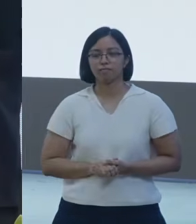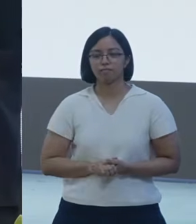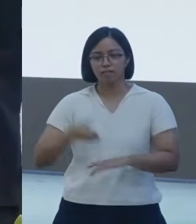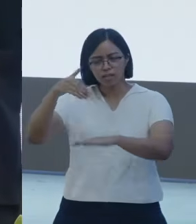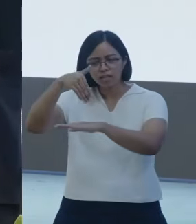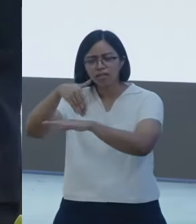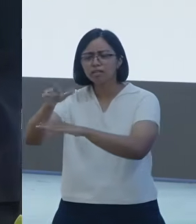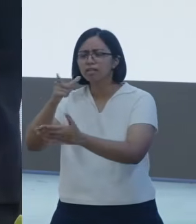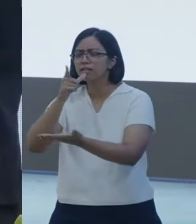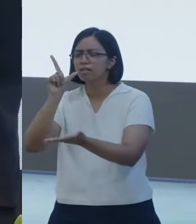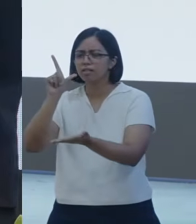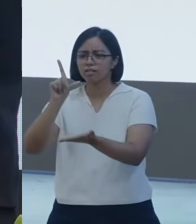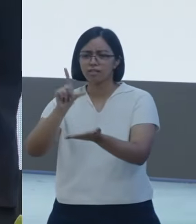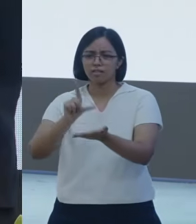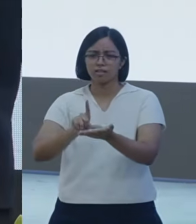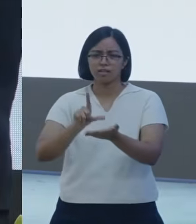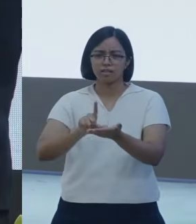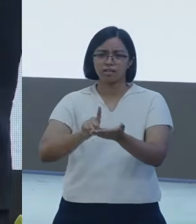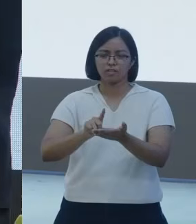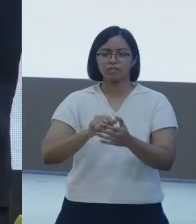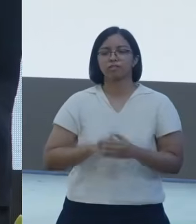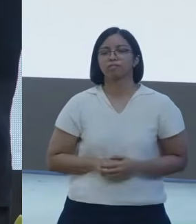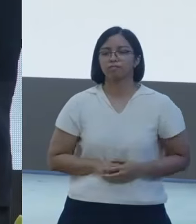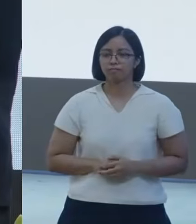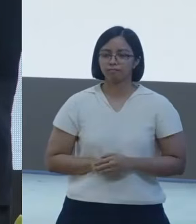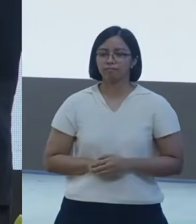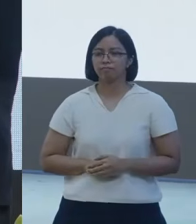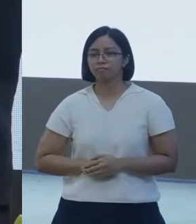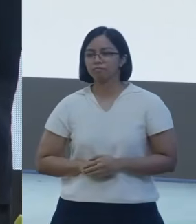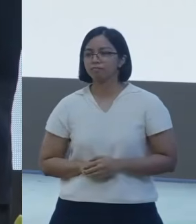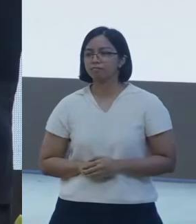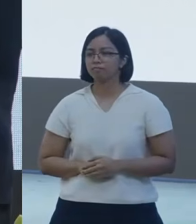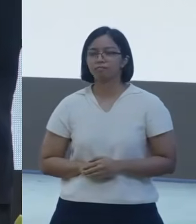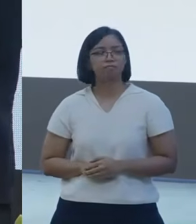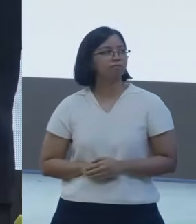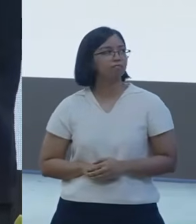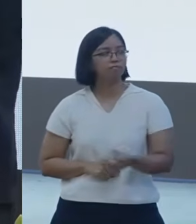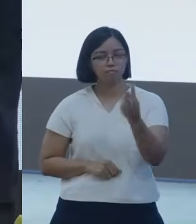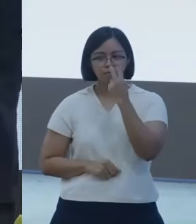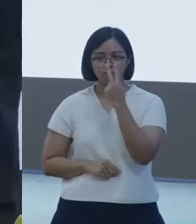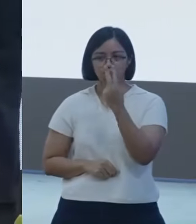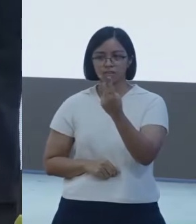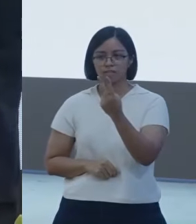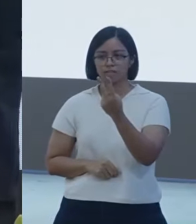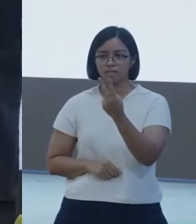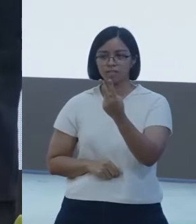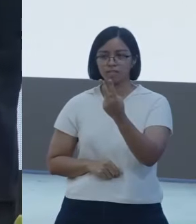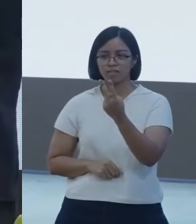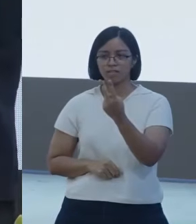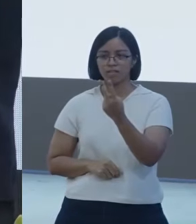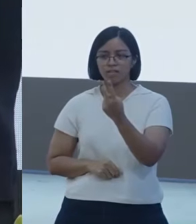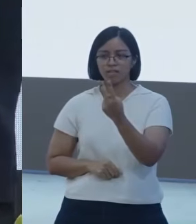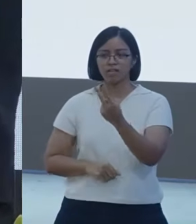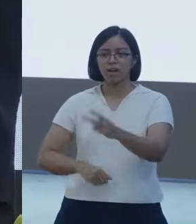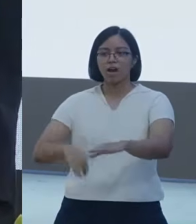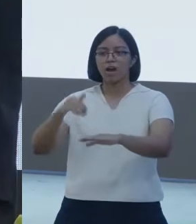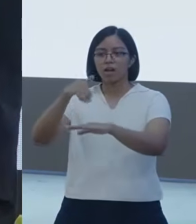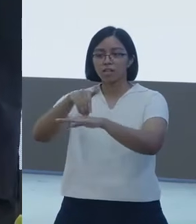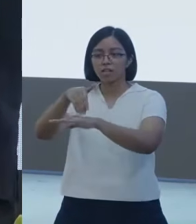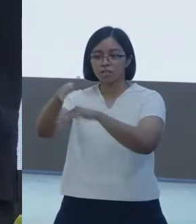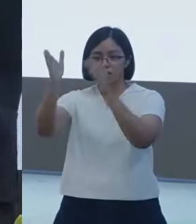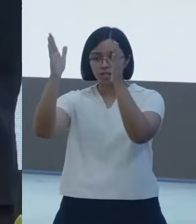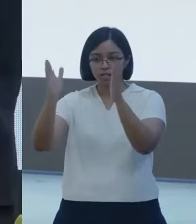ang kanyang layunin. Makikita natin dito na ang nagpadala ng liham ay isang